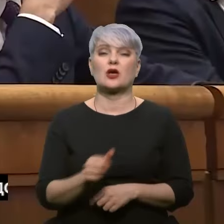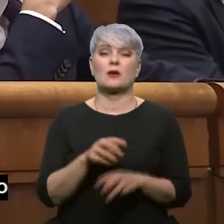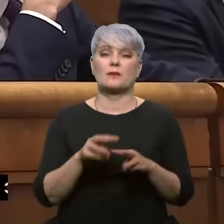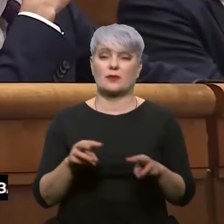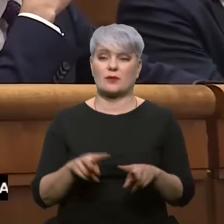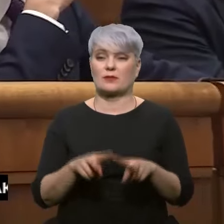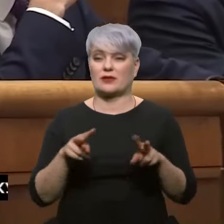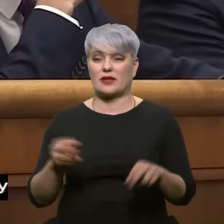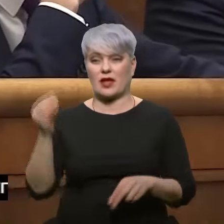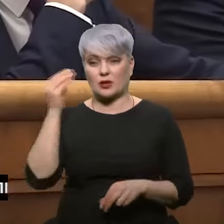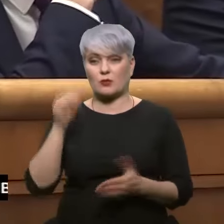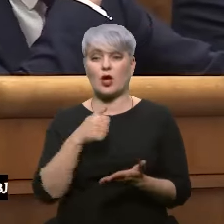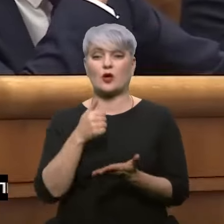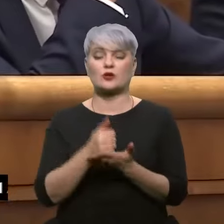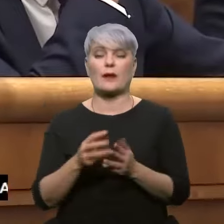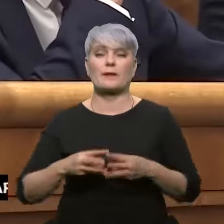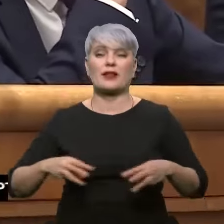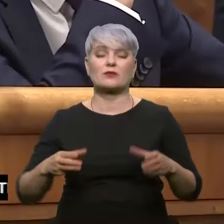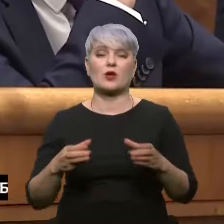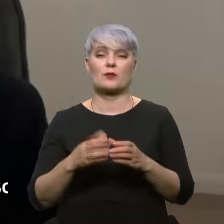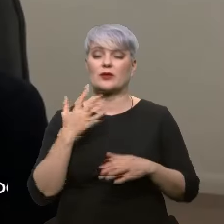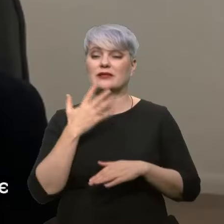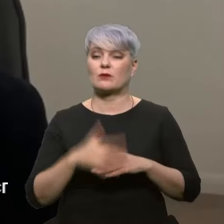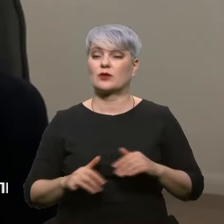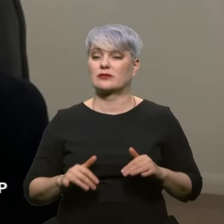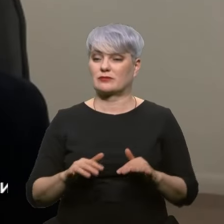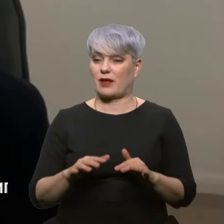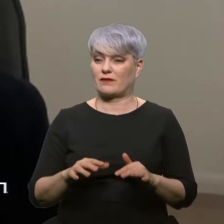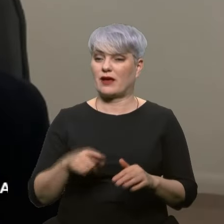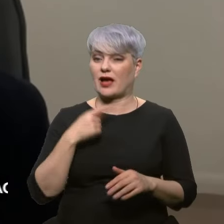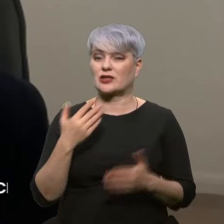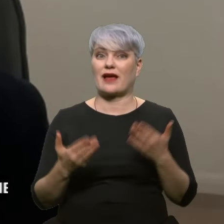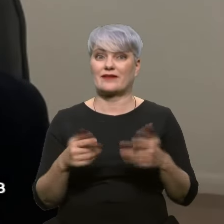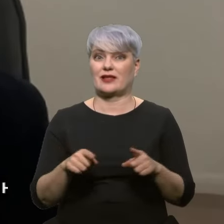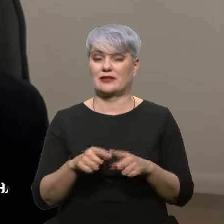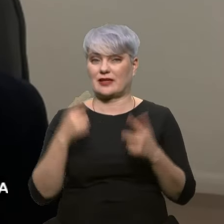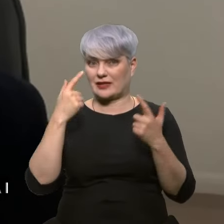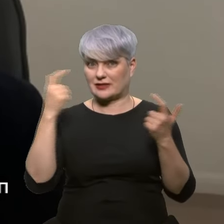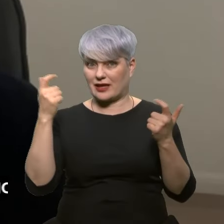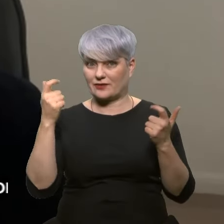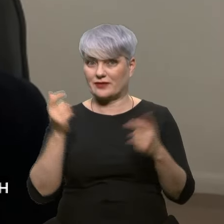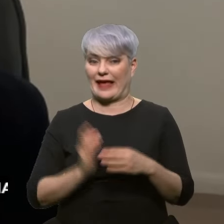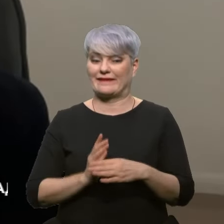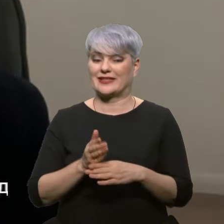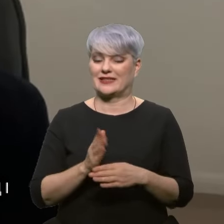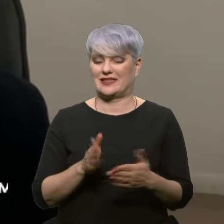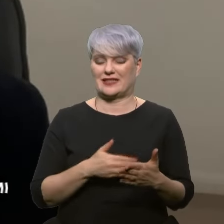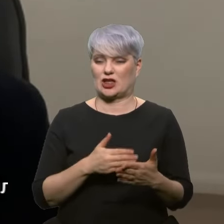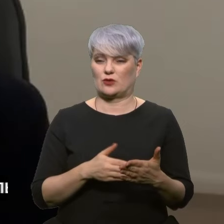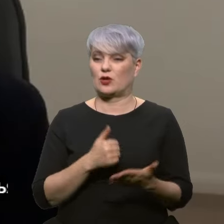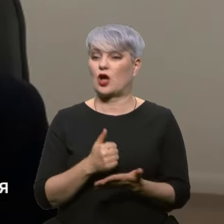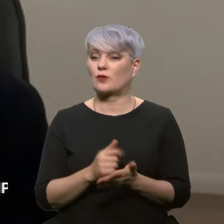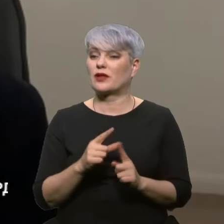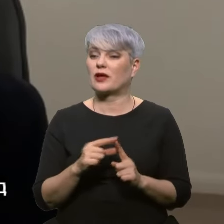очільник парламентського комітету закордонних справ. Олександр Мережко каже, в разі таких заяв візити скасовують. Головним